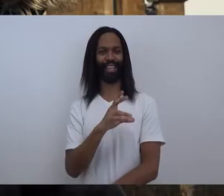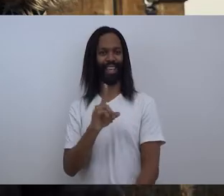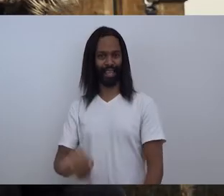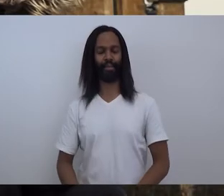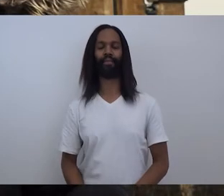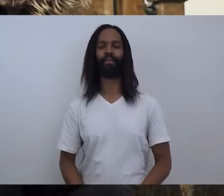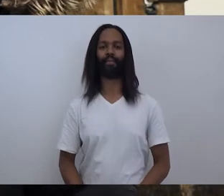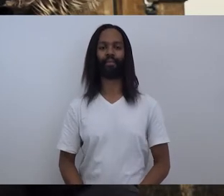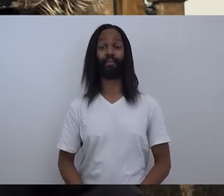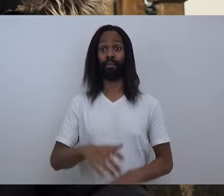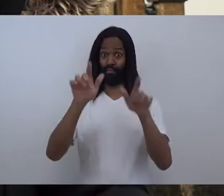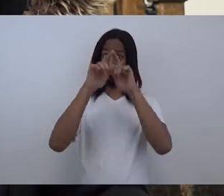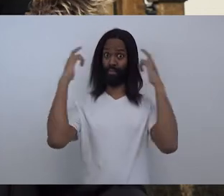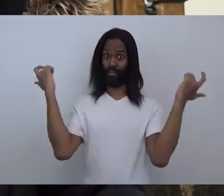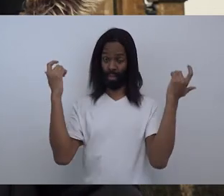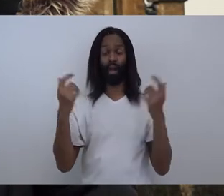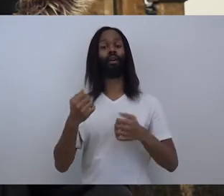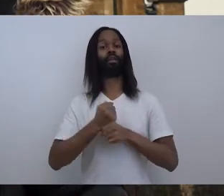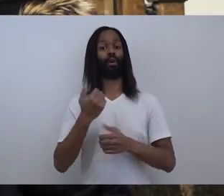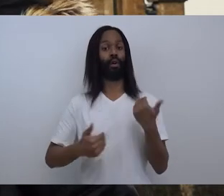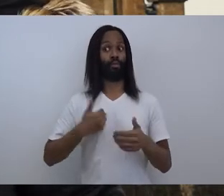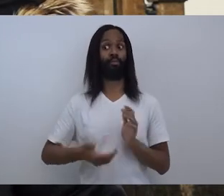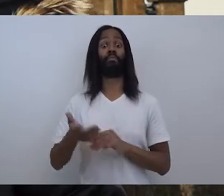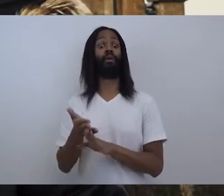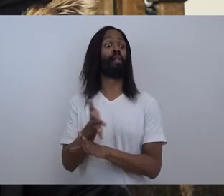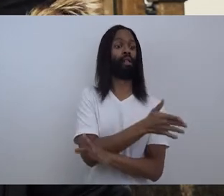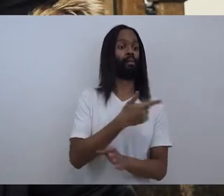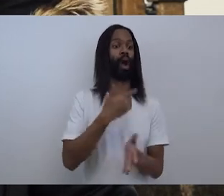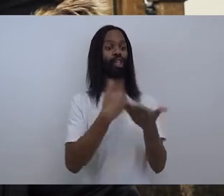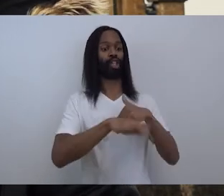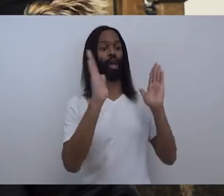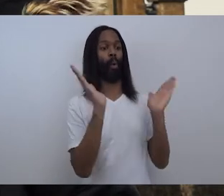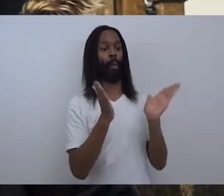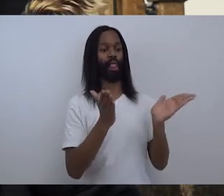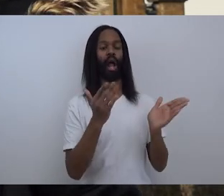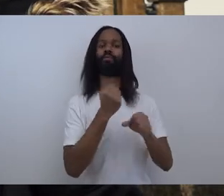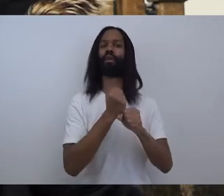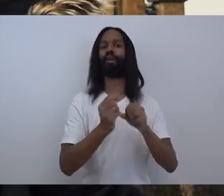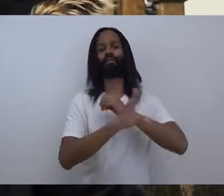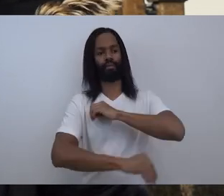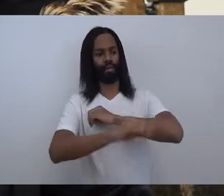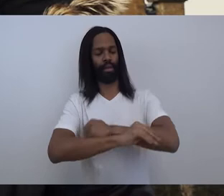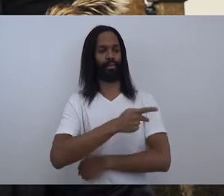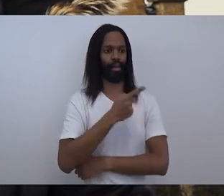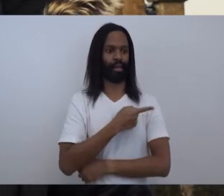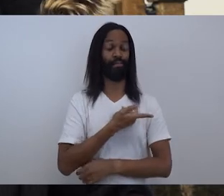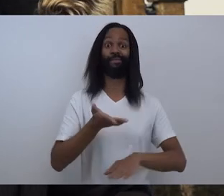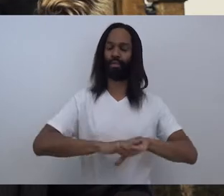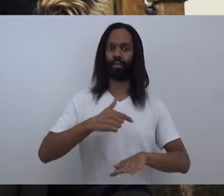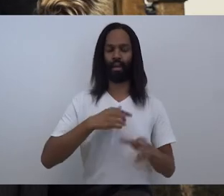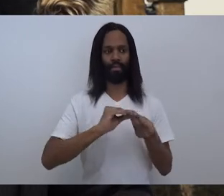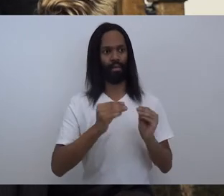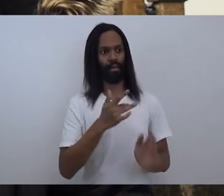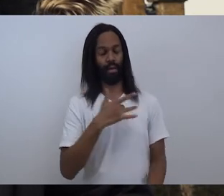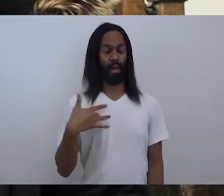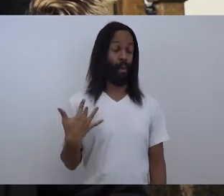reconnue travailleur handicapé, donc je travaillais comme secrétaire médicale dans un hôpital. Et suite à de gros soucis de santé